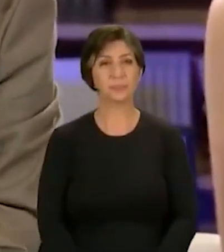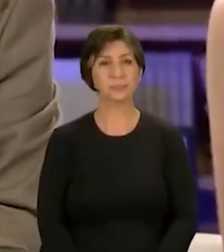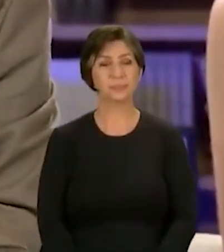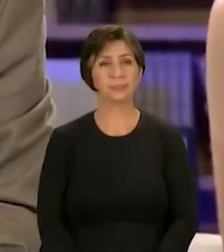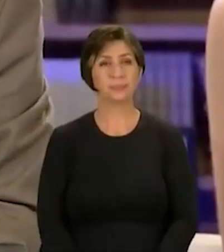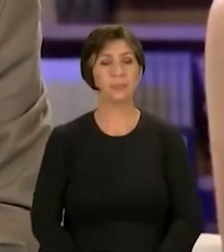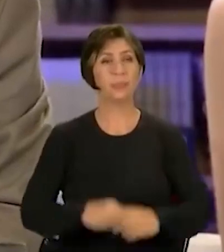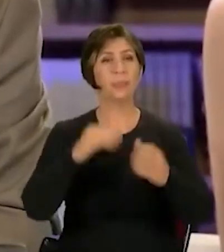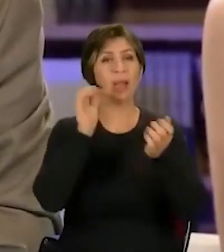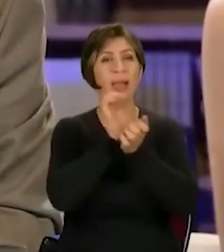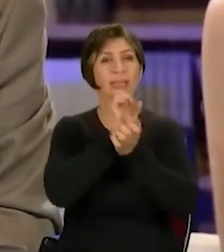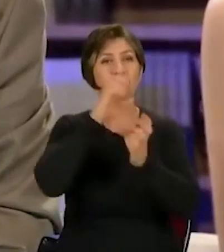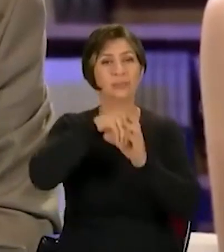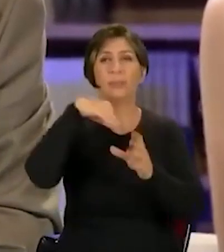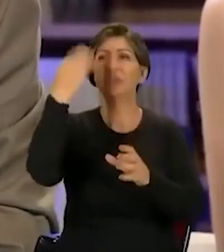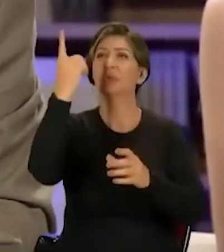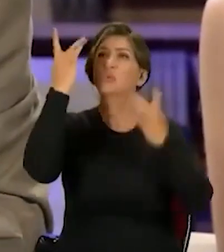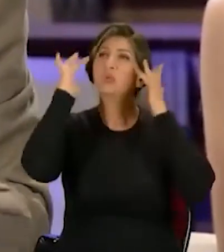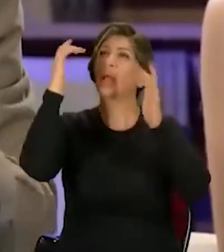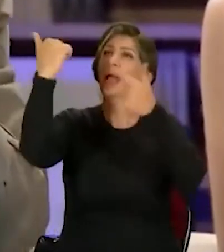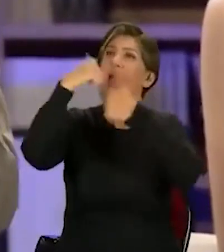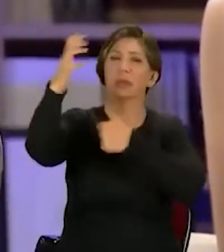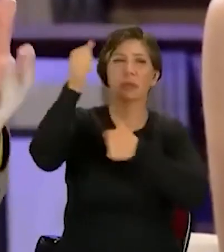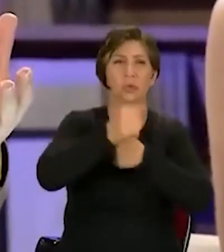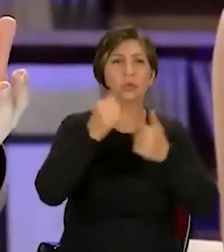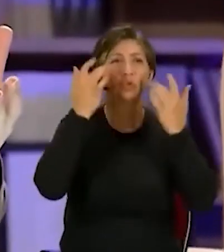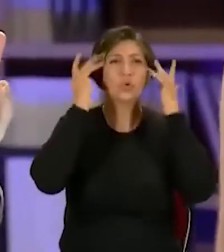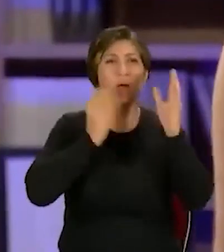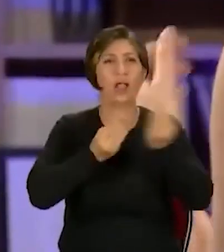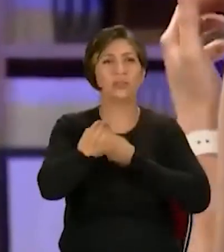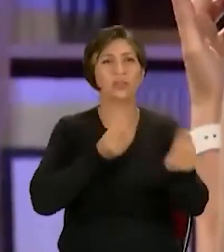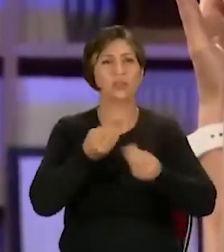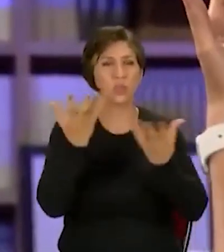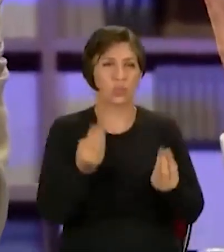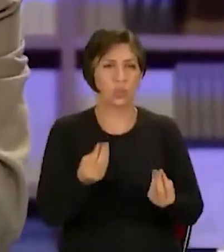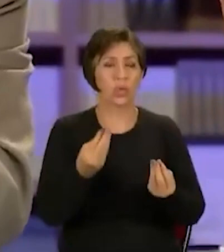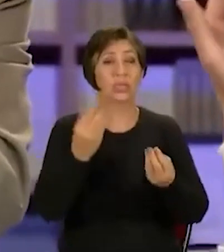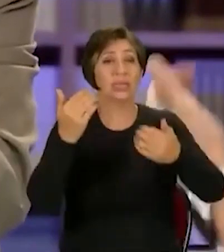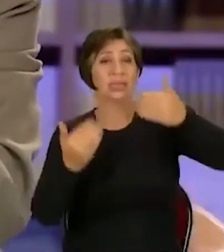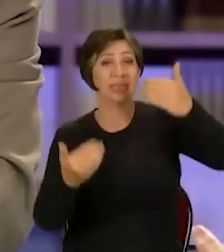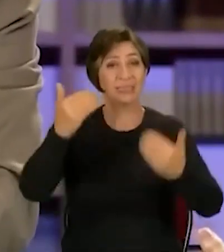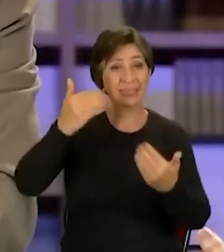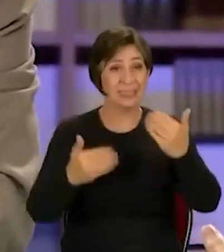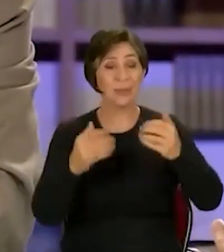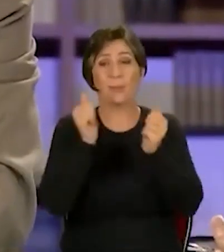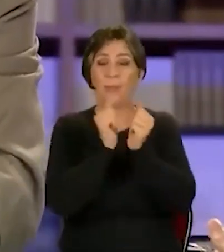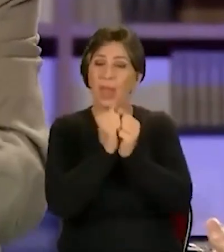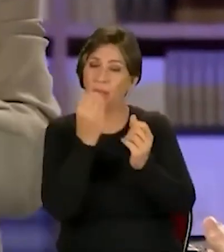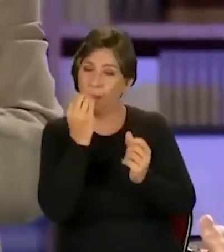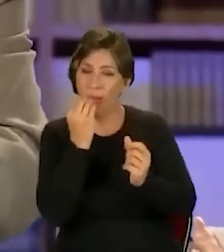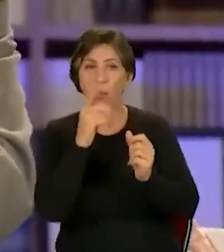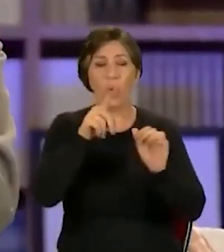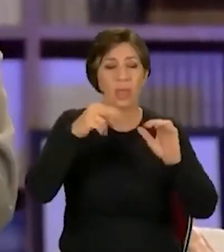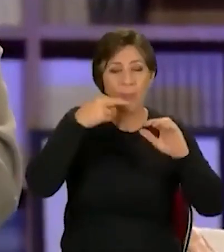üyesi mesela bir başka bir kültürden bir insanla evlenirse mesela müthiş bir kültürel alışveriş yaparsınız. Çünkü dans ediyorsunuz, çünkü beraber yemek